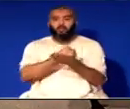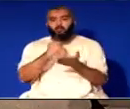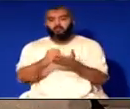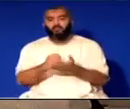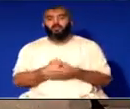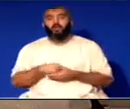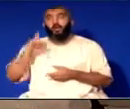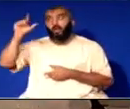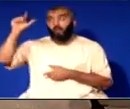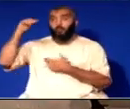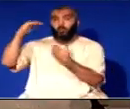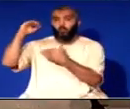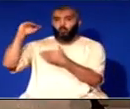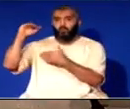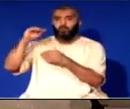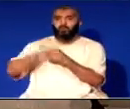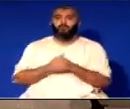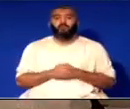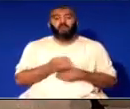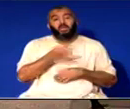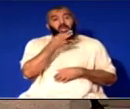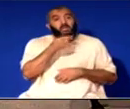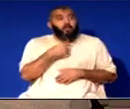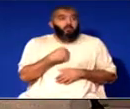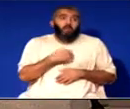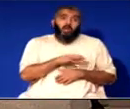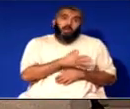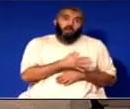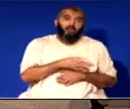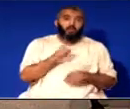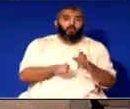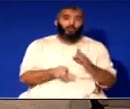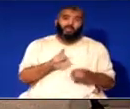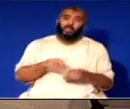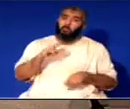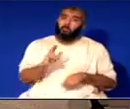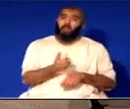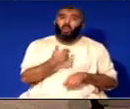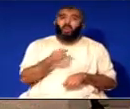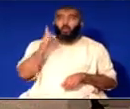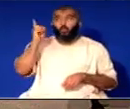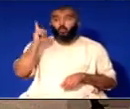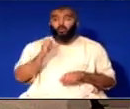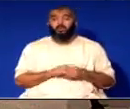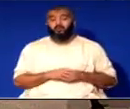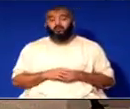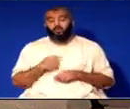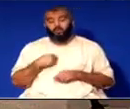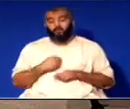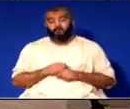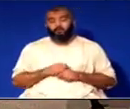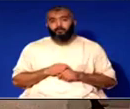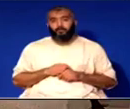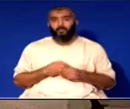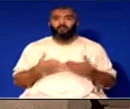لك هي أنا نخاف ربي وخفت إذا رانا نأذيه فيه، فقولوا لي هل